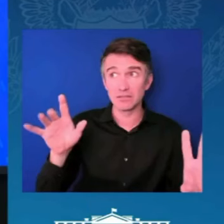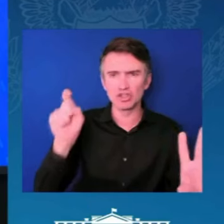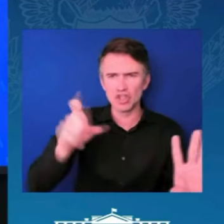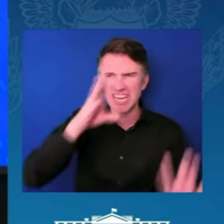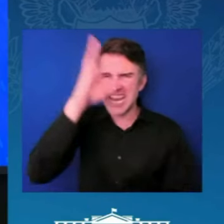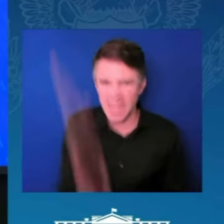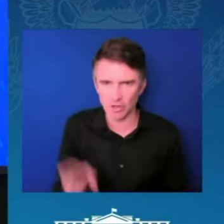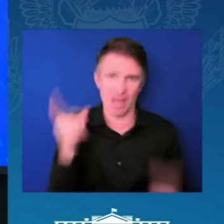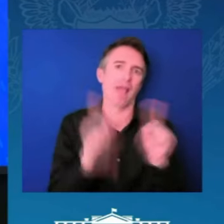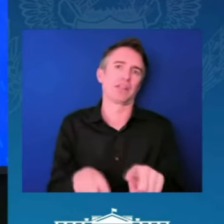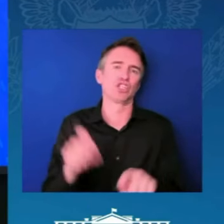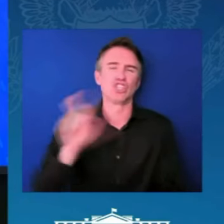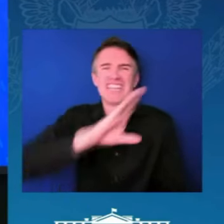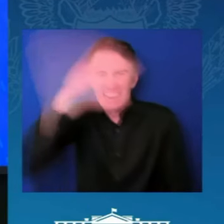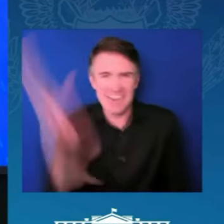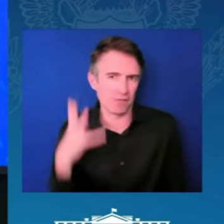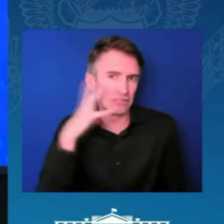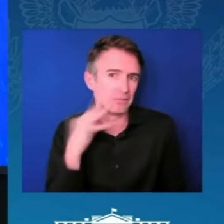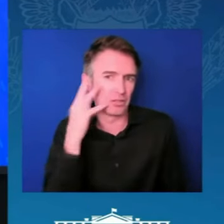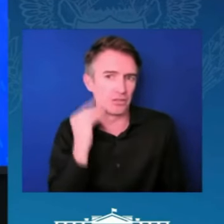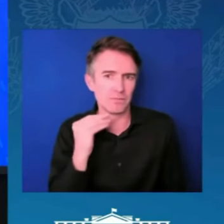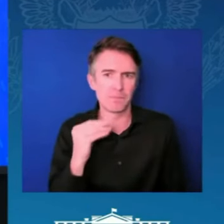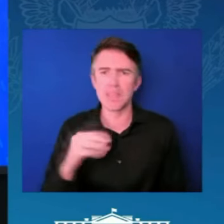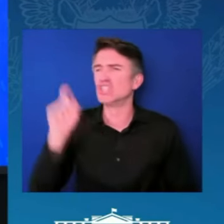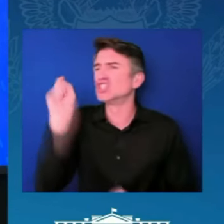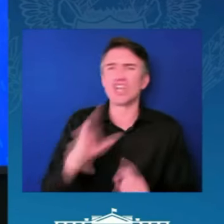aucun être humain, quelles que soient les circonstances.